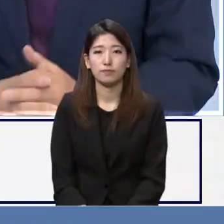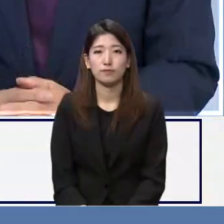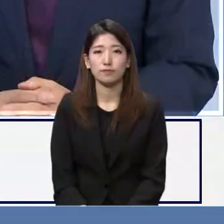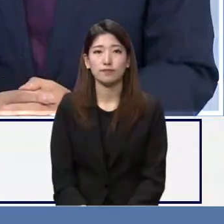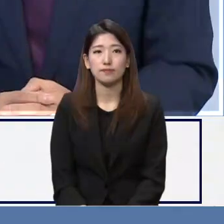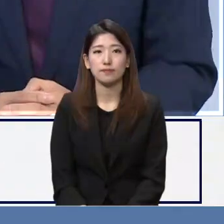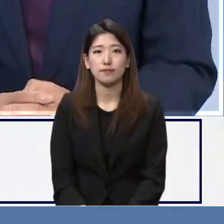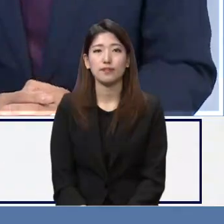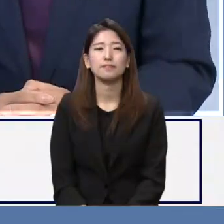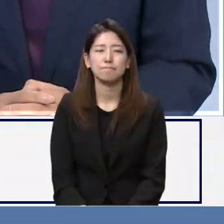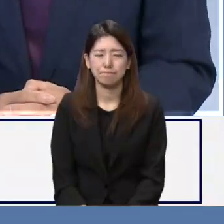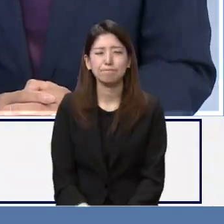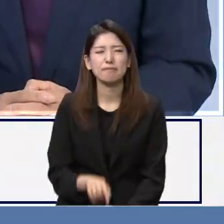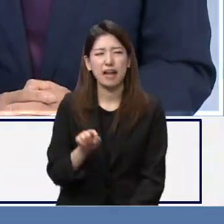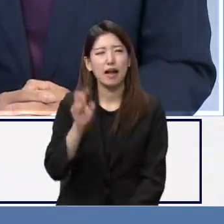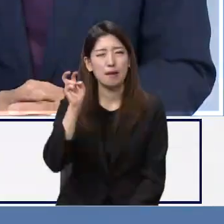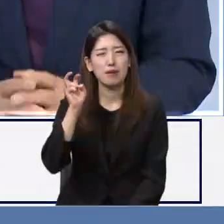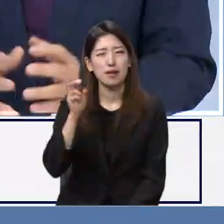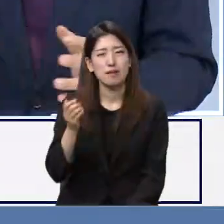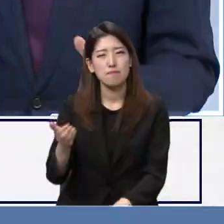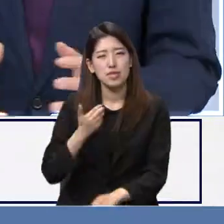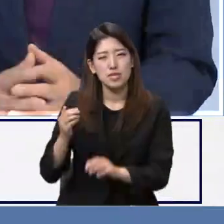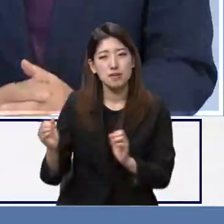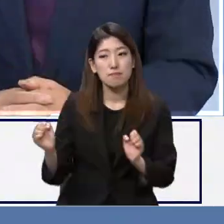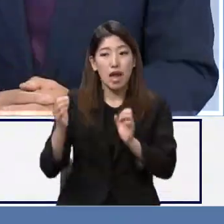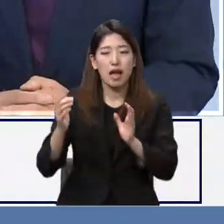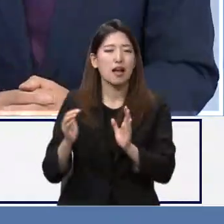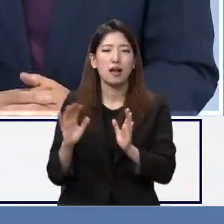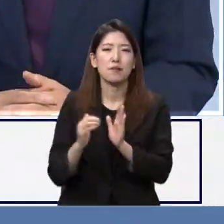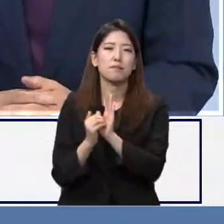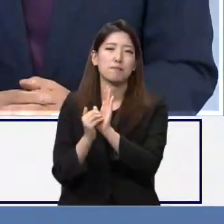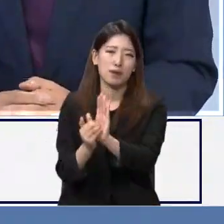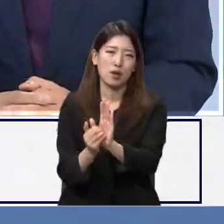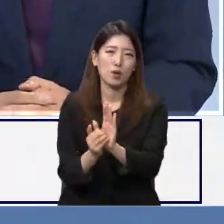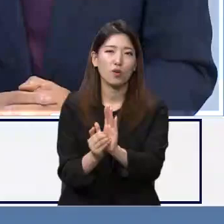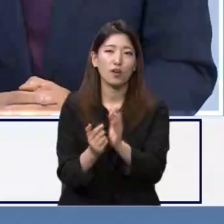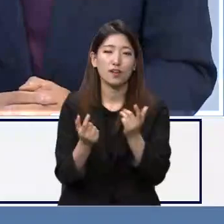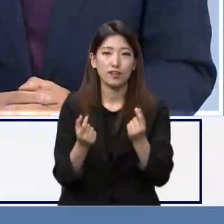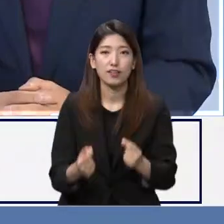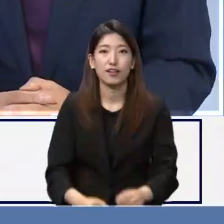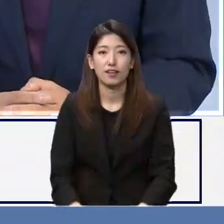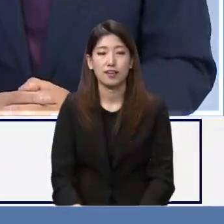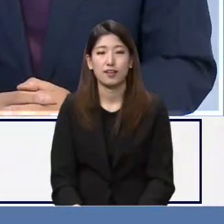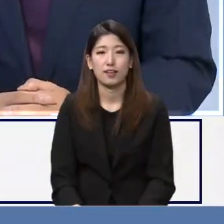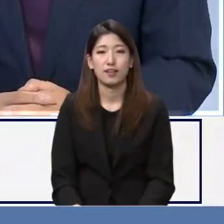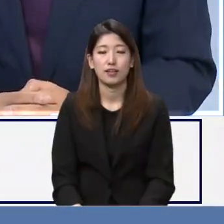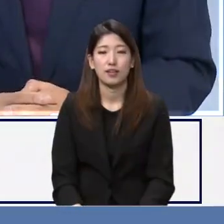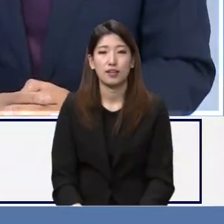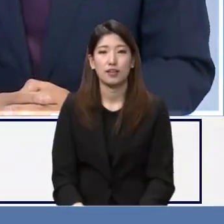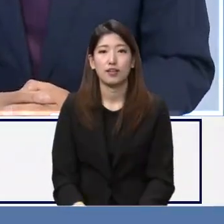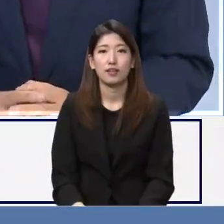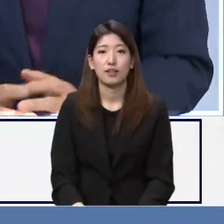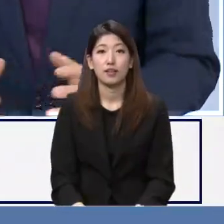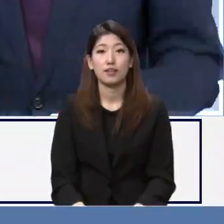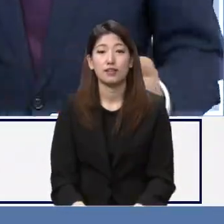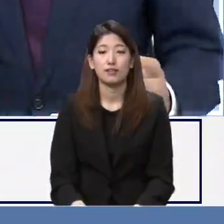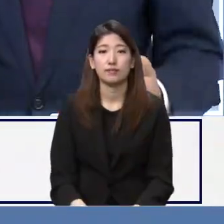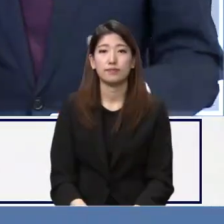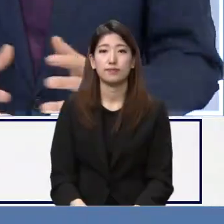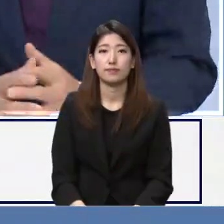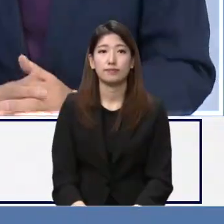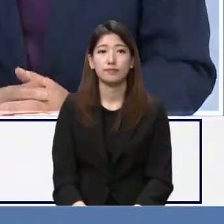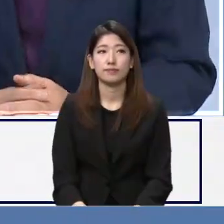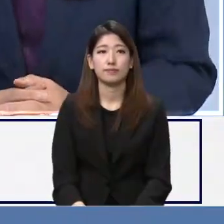좀 사전에 좀 차단도 하고 그리고 자연스럽게 뭐 사람들을 뭐 더운까지는 아니겠지만